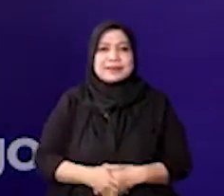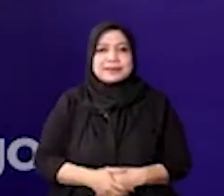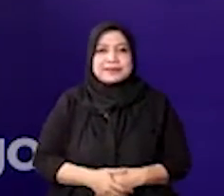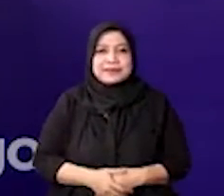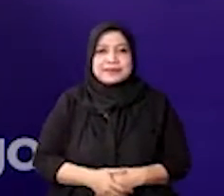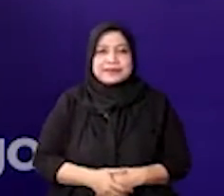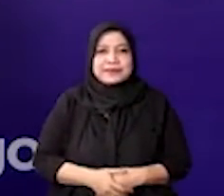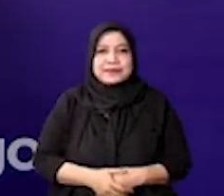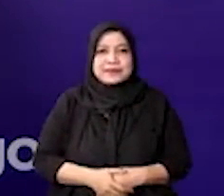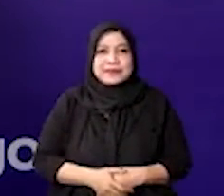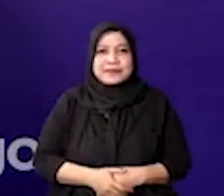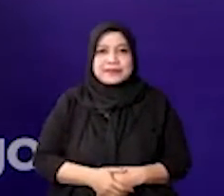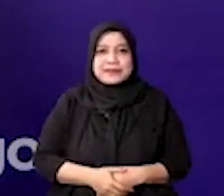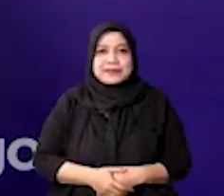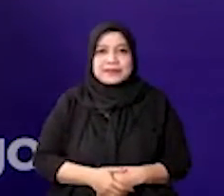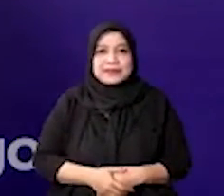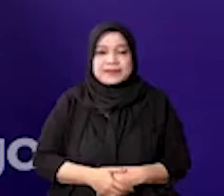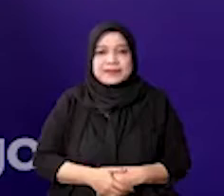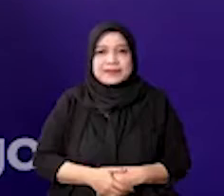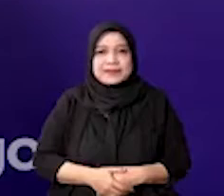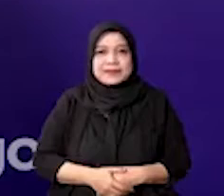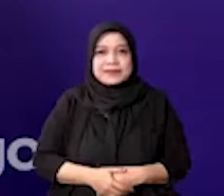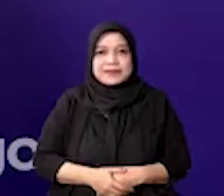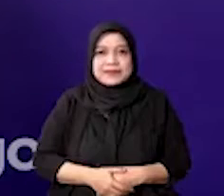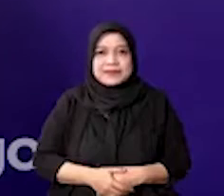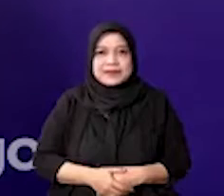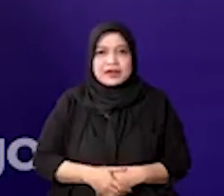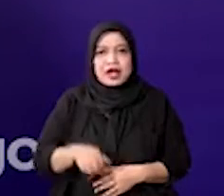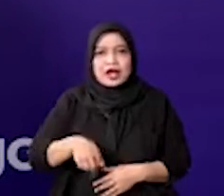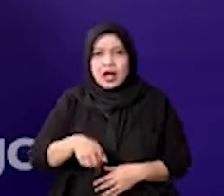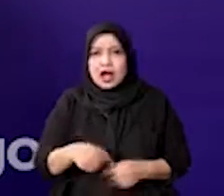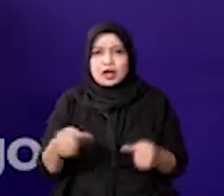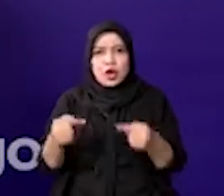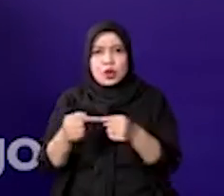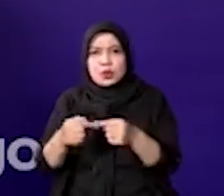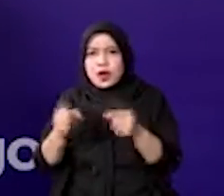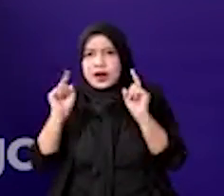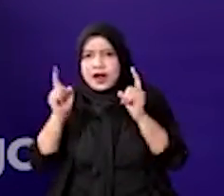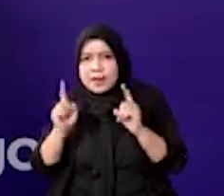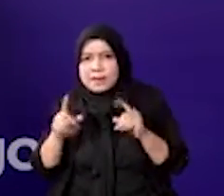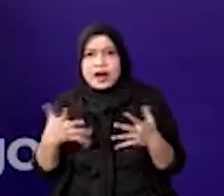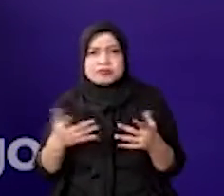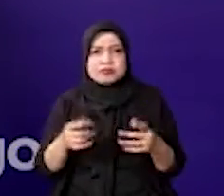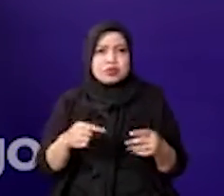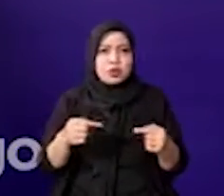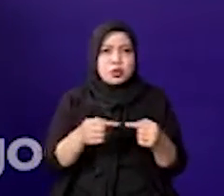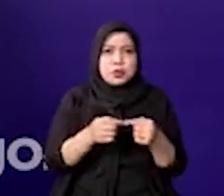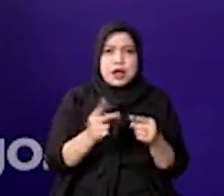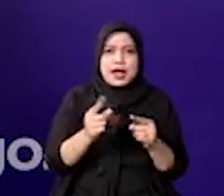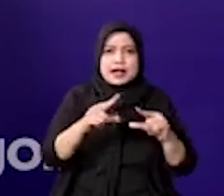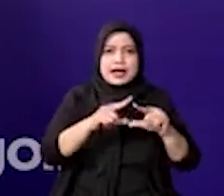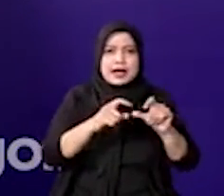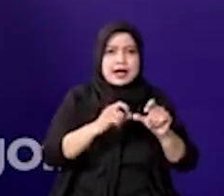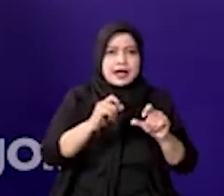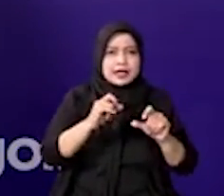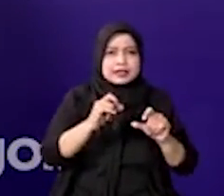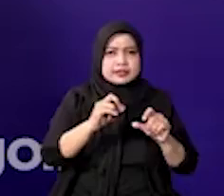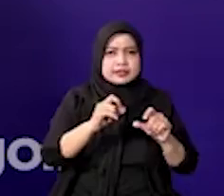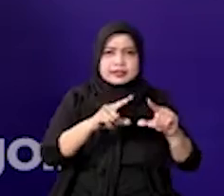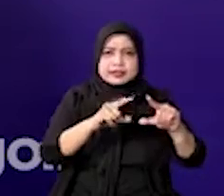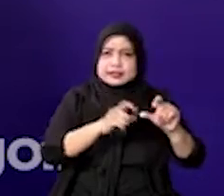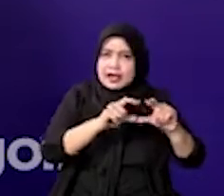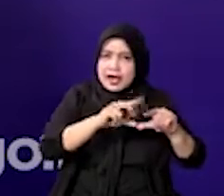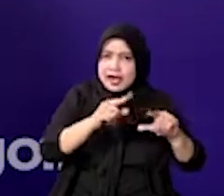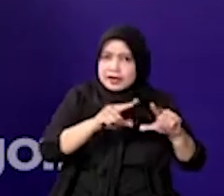agama dibenturkan oleh rasis dan lain sebagainya Jadi saran nantinya contoh dikit lagi